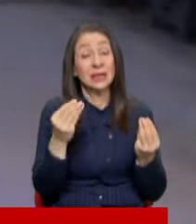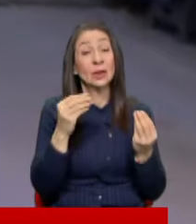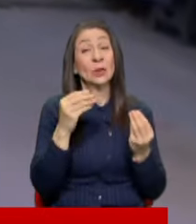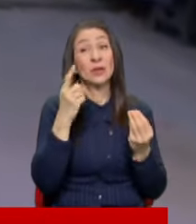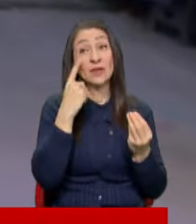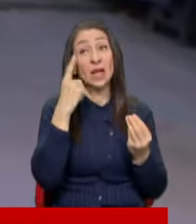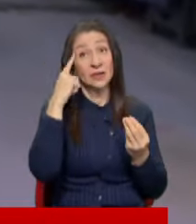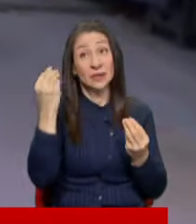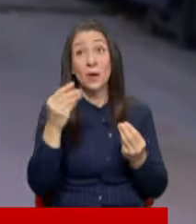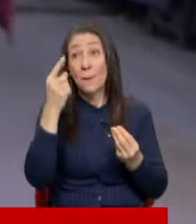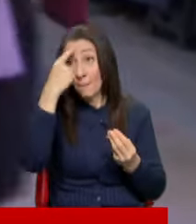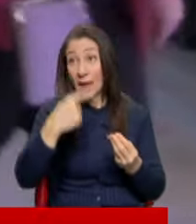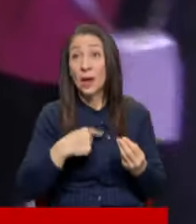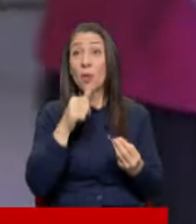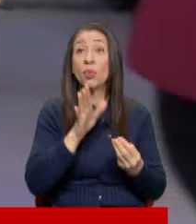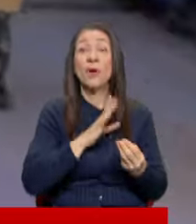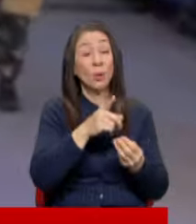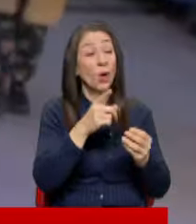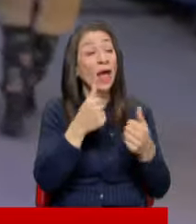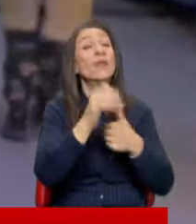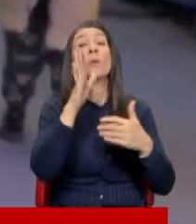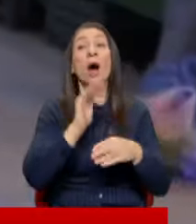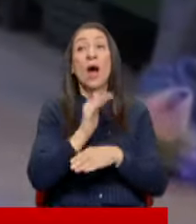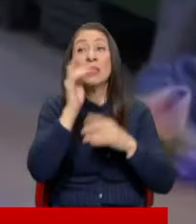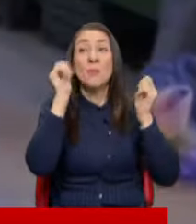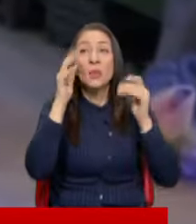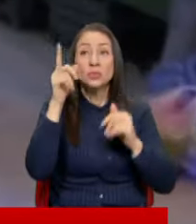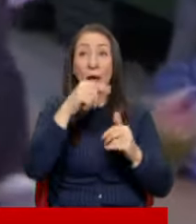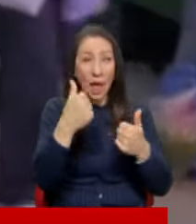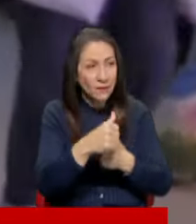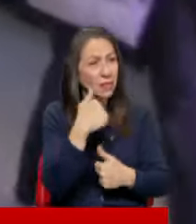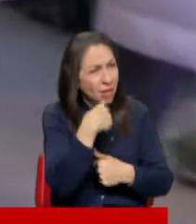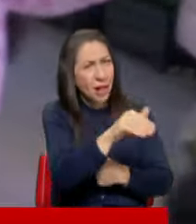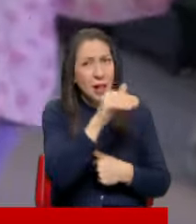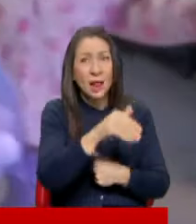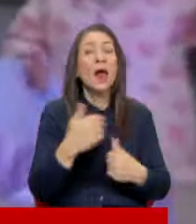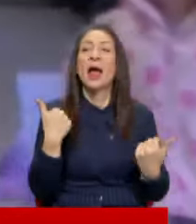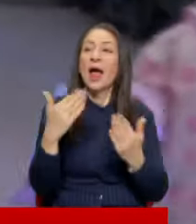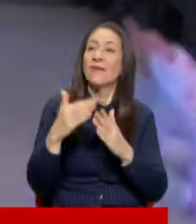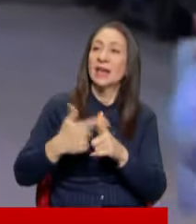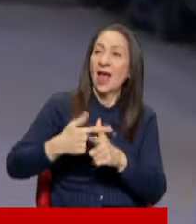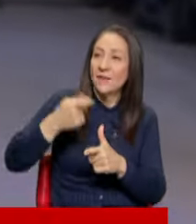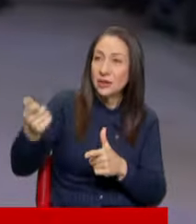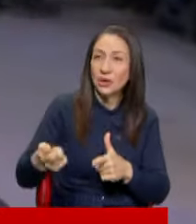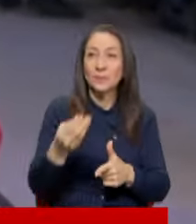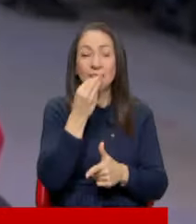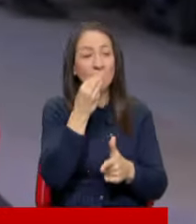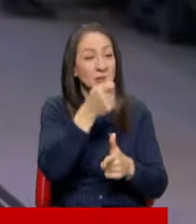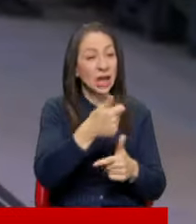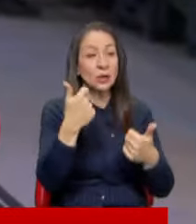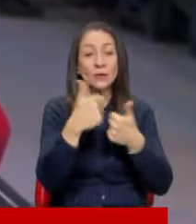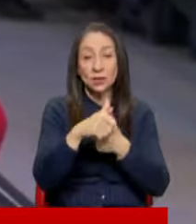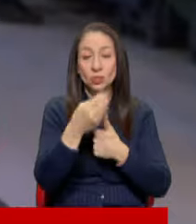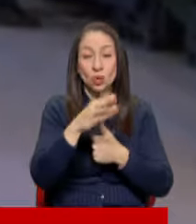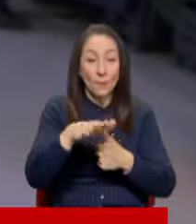versin Bir de bekar oğlum Evlenmiyor İşte bu hayatın zorluğunu Evlen diyoruz diyor ki ev kirası vereceğim diyor evleneceksin